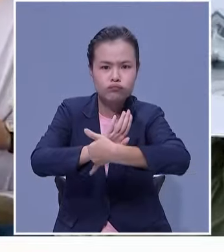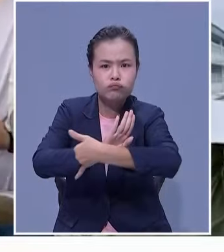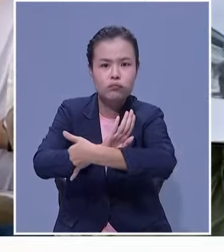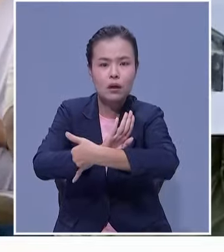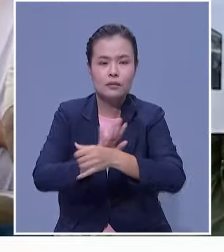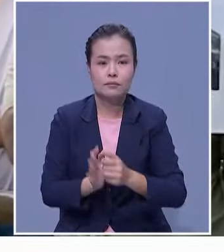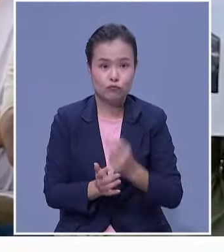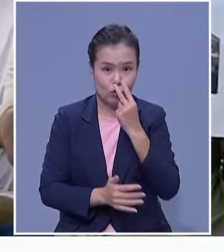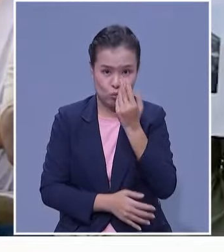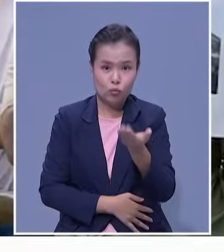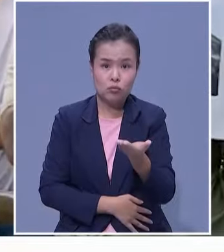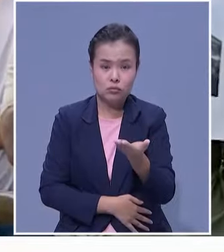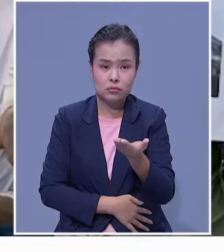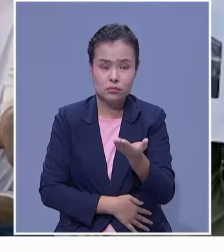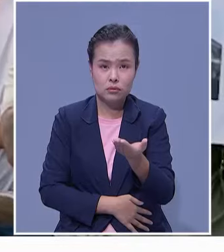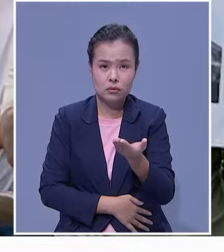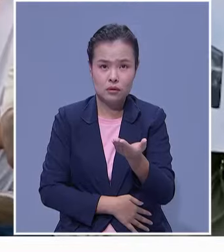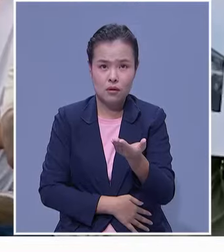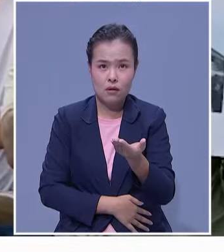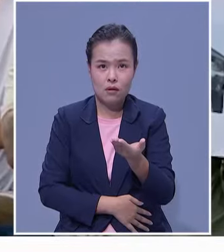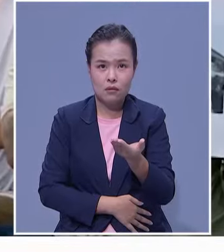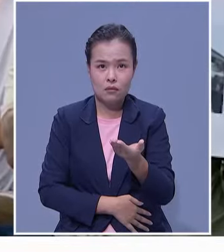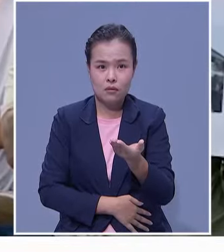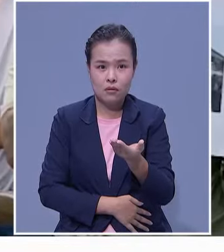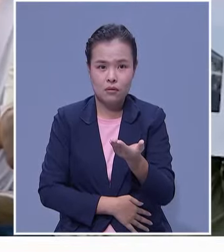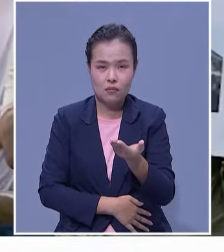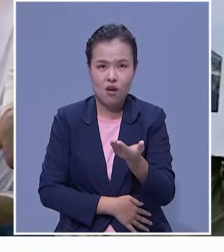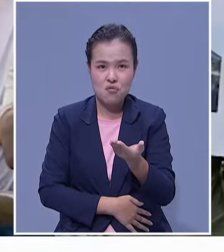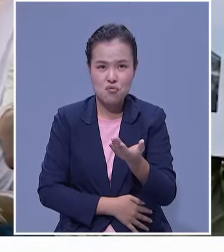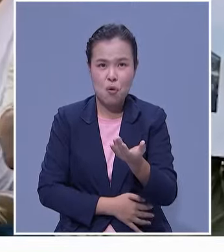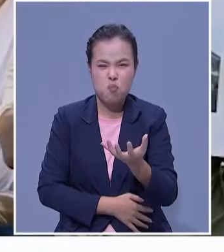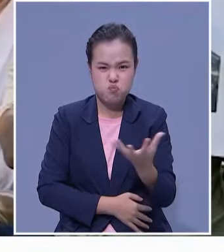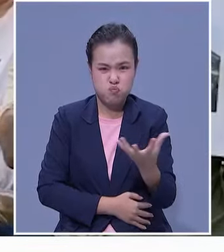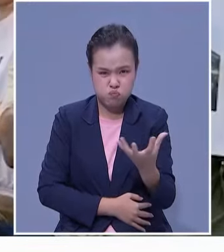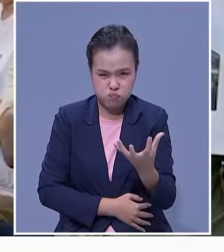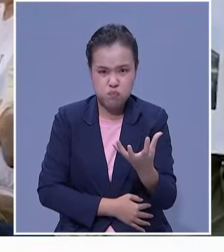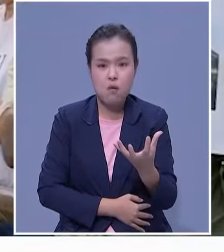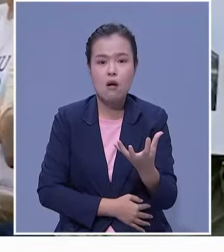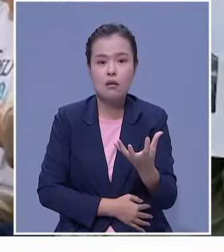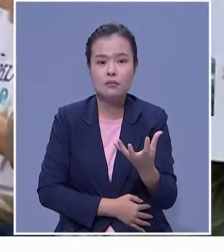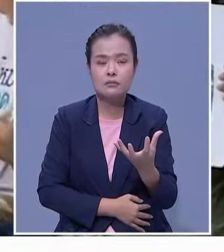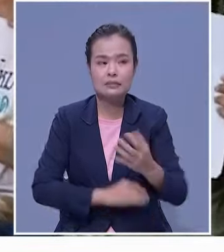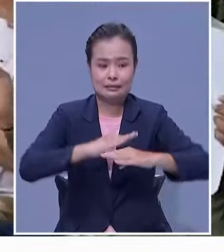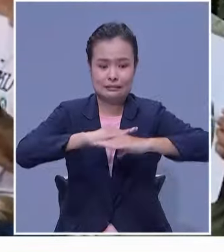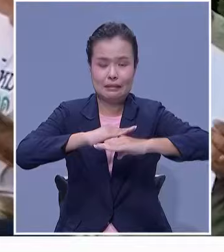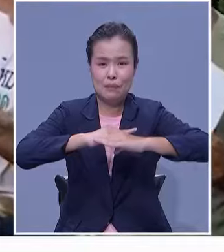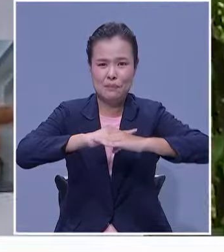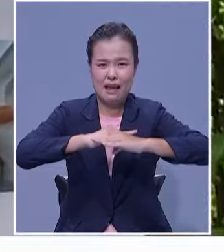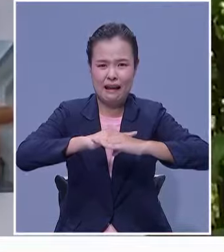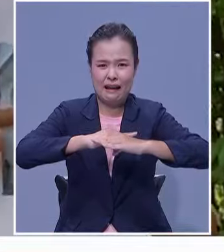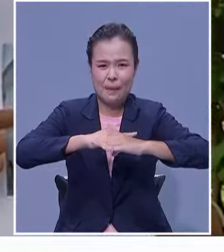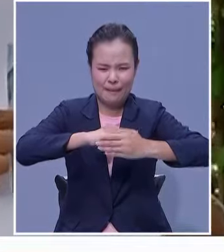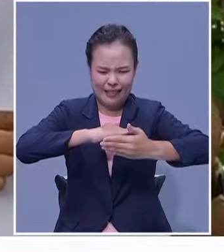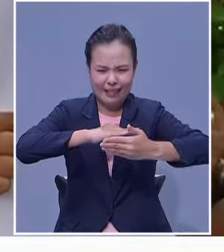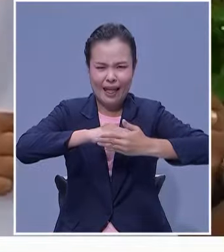ากรูปร่างของน้องเออ ่ะ คุณน้องท่านผู้ชมคือน้องเป็นคนรูปร่างค่อนข้างใหญ่แต่ว่าระเบียงมันค่อนข้างแ